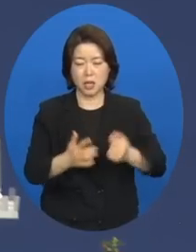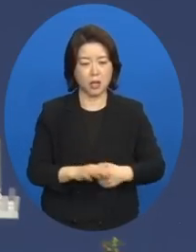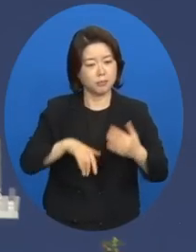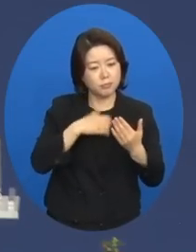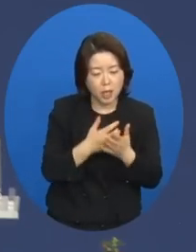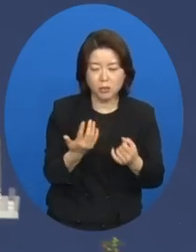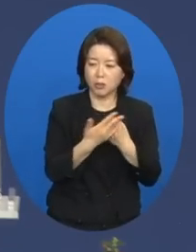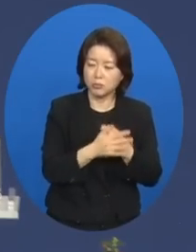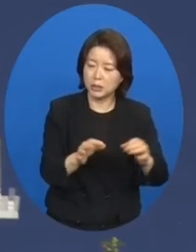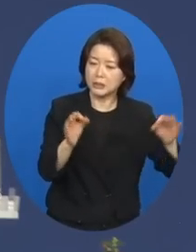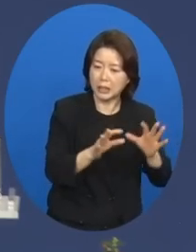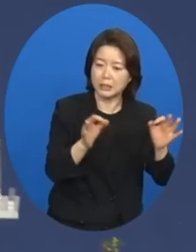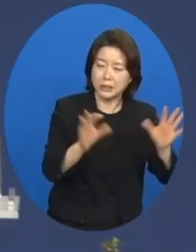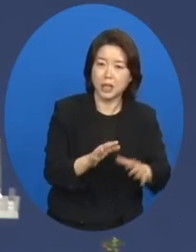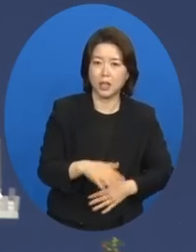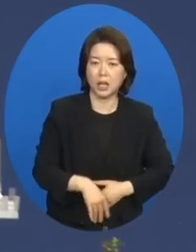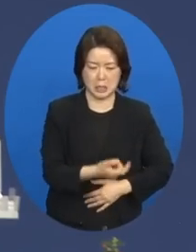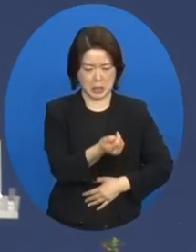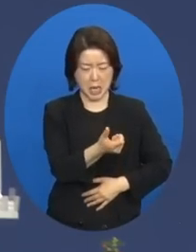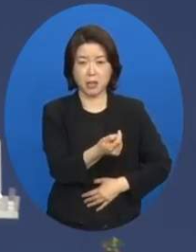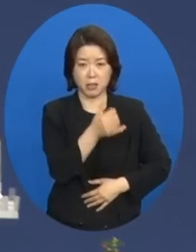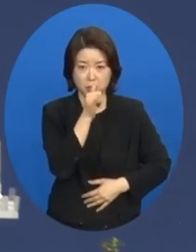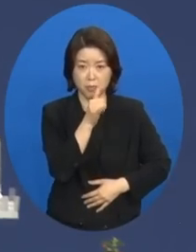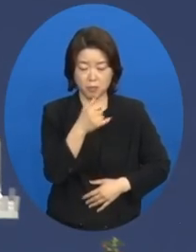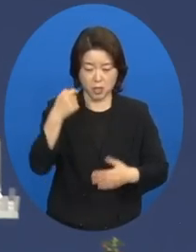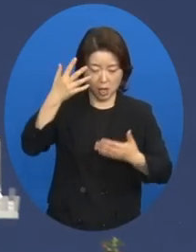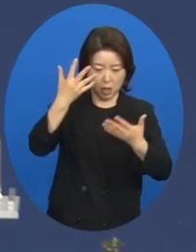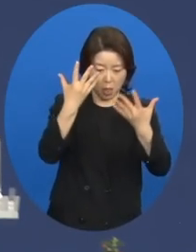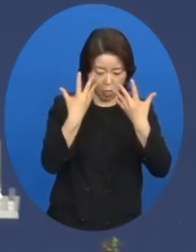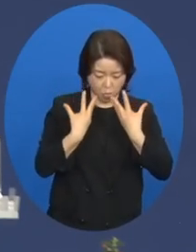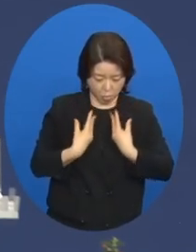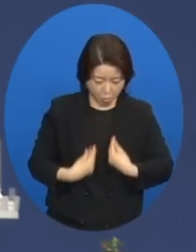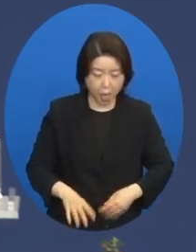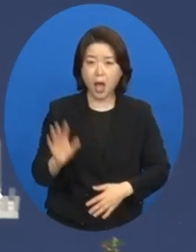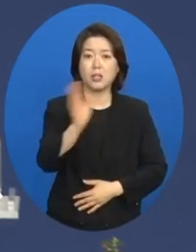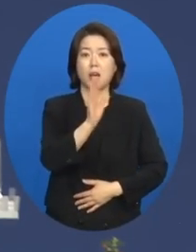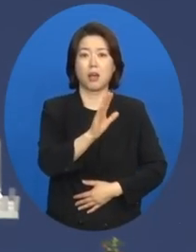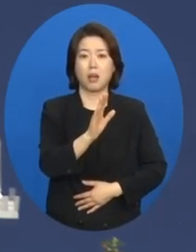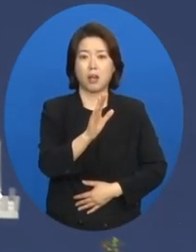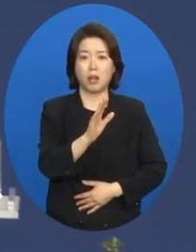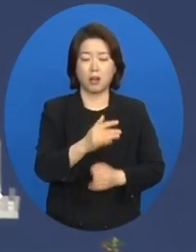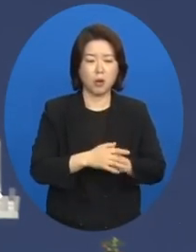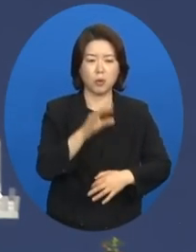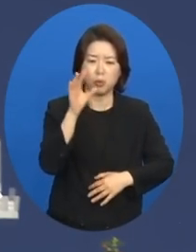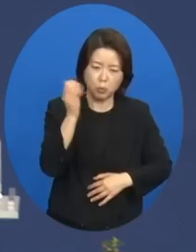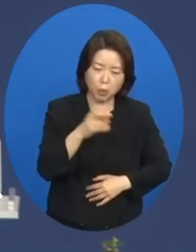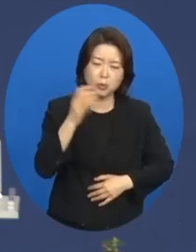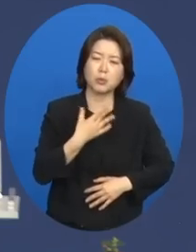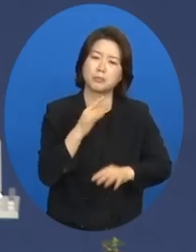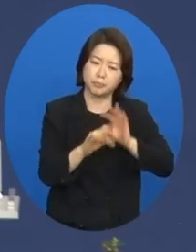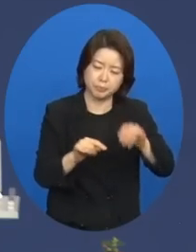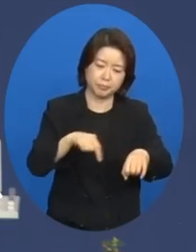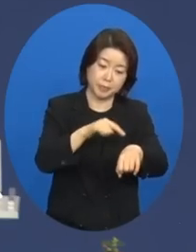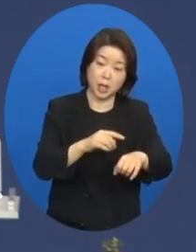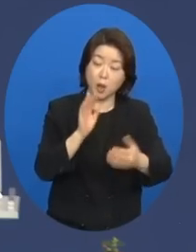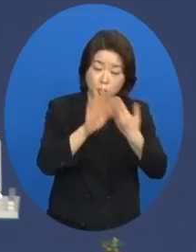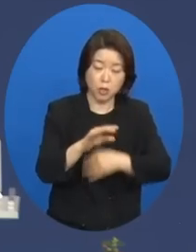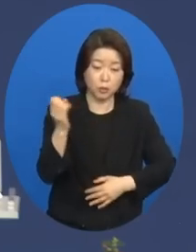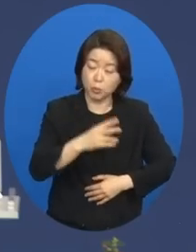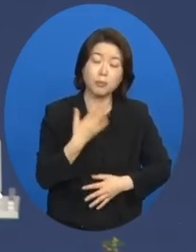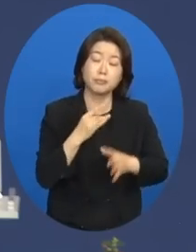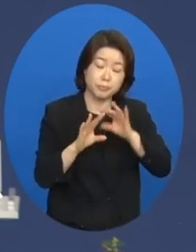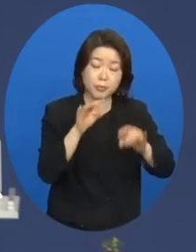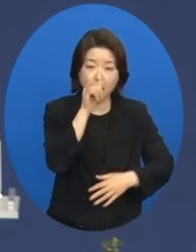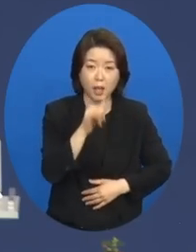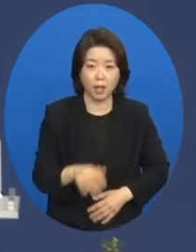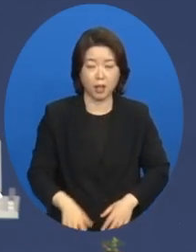받고 은혜도 잠깐 받는데 찔끔 받고는 내 안에 스며들지를 못하니까 그게 또 목마르고 목마르고 그래. 그런데 율법을 지키고